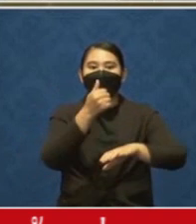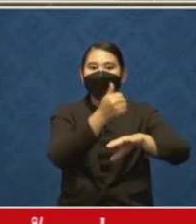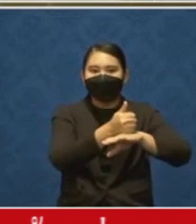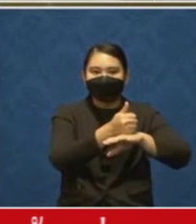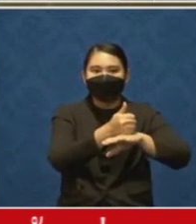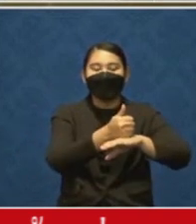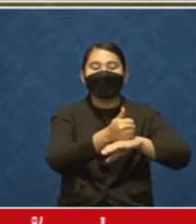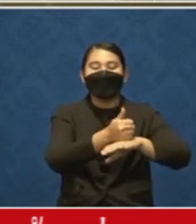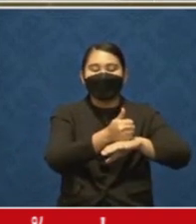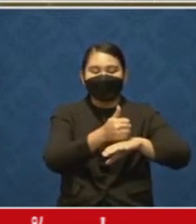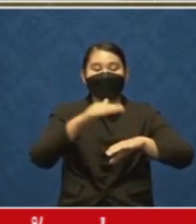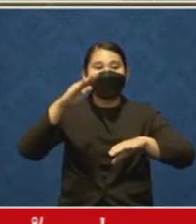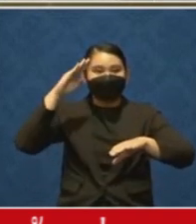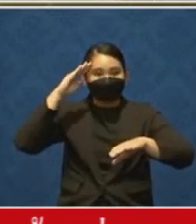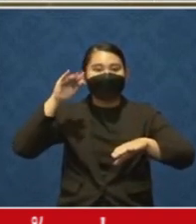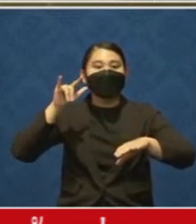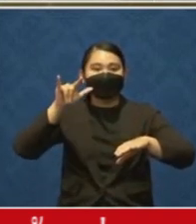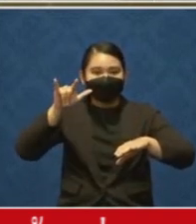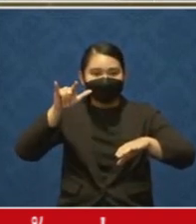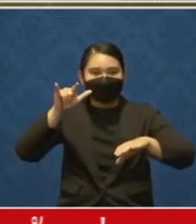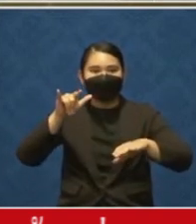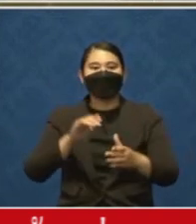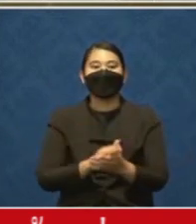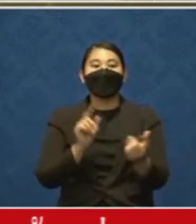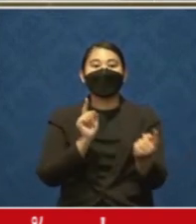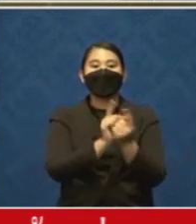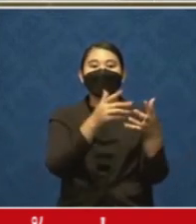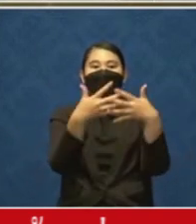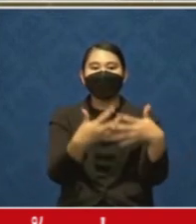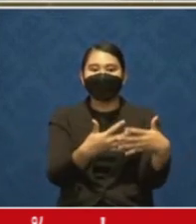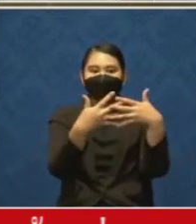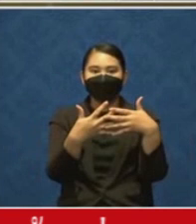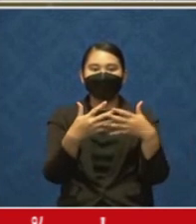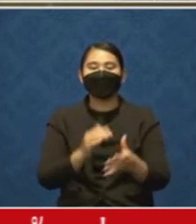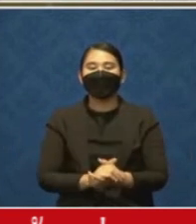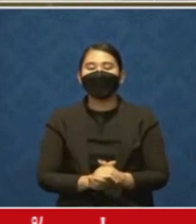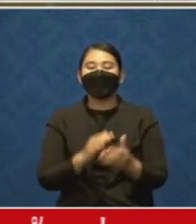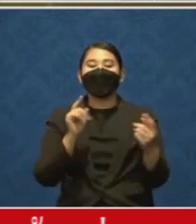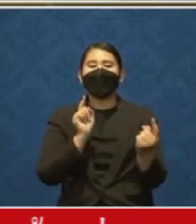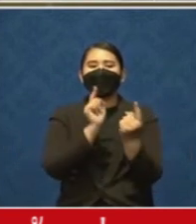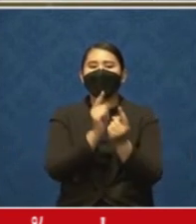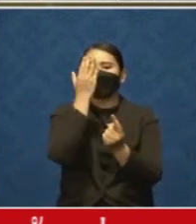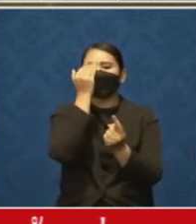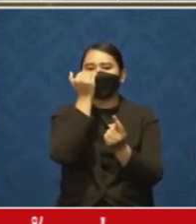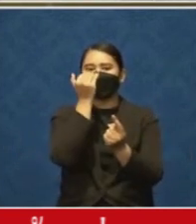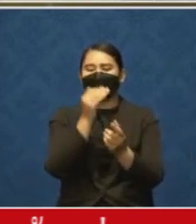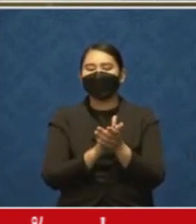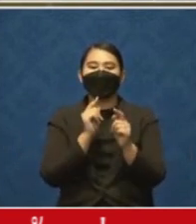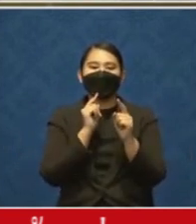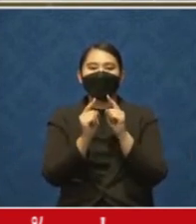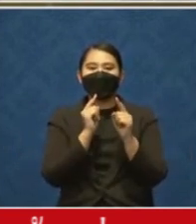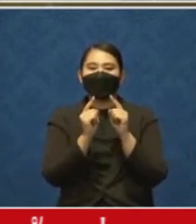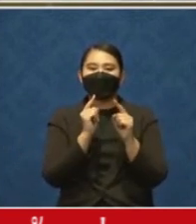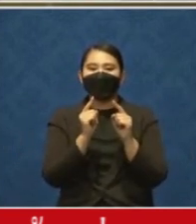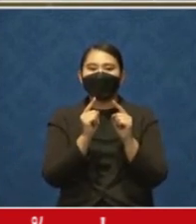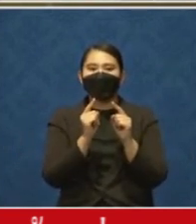าศประจำภาคพื้นเอเชียแปซิฟิกนะครับที่ฮาวายครับไปพบเพื่ออะไรครับเพื่อ